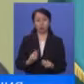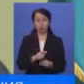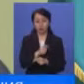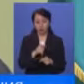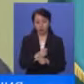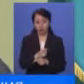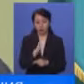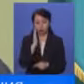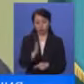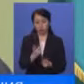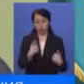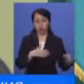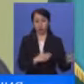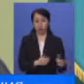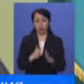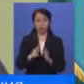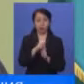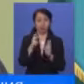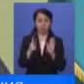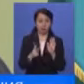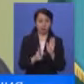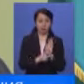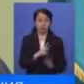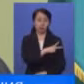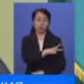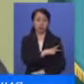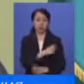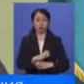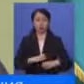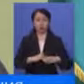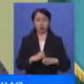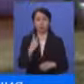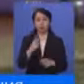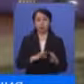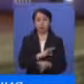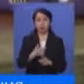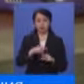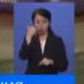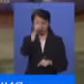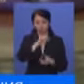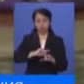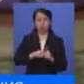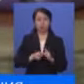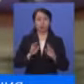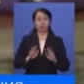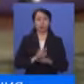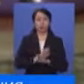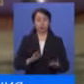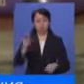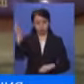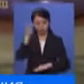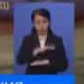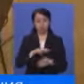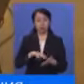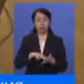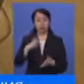заявлению, будут организованы 18 дежурных классов по две смены. В этом году меняется не только формат уроков, но и